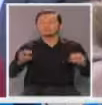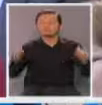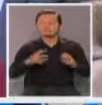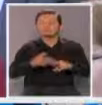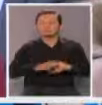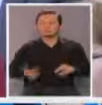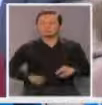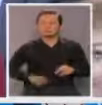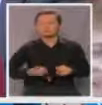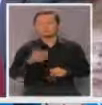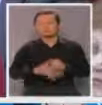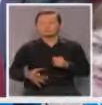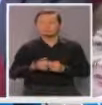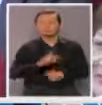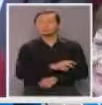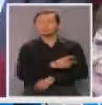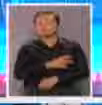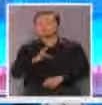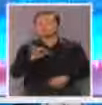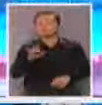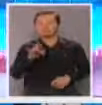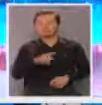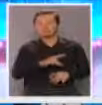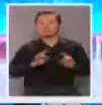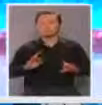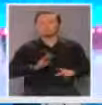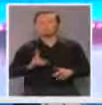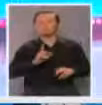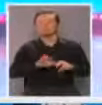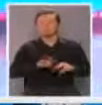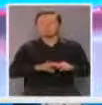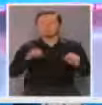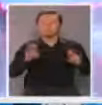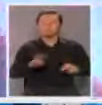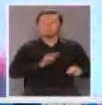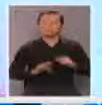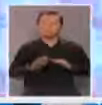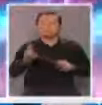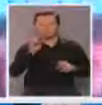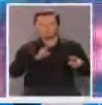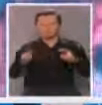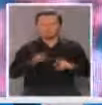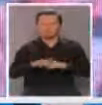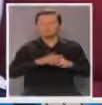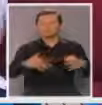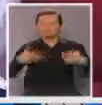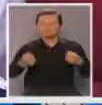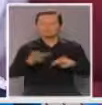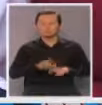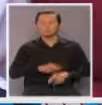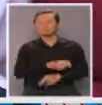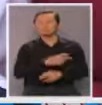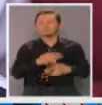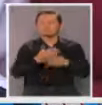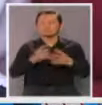мероприятии директор Центральной районной больницы Нурбек Укубаев отметил, что ведется системная работа по охране здоровья населения. Врачам